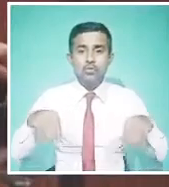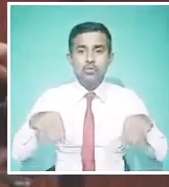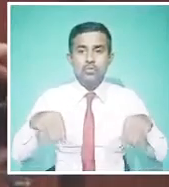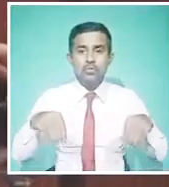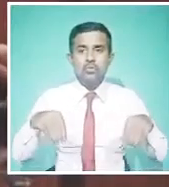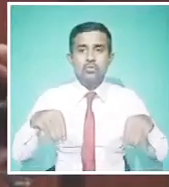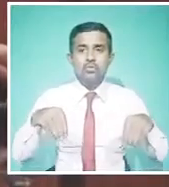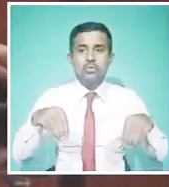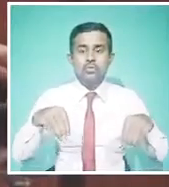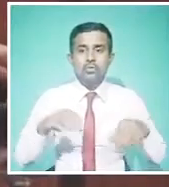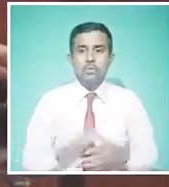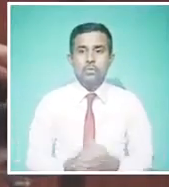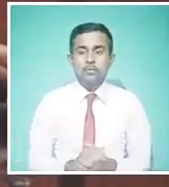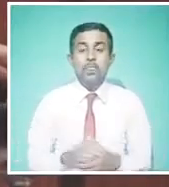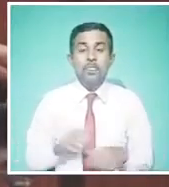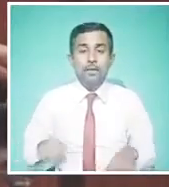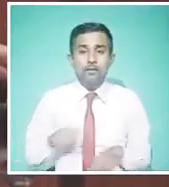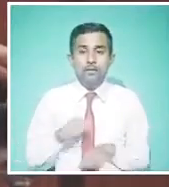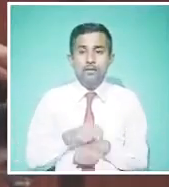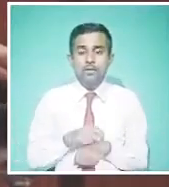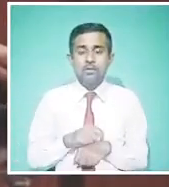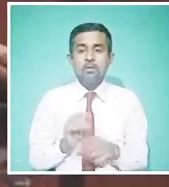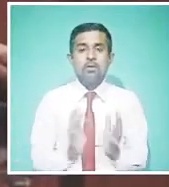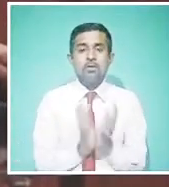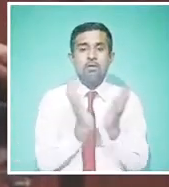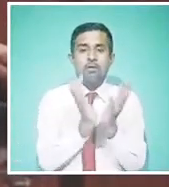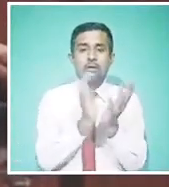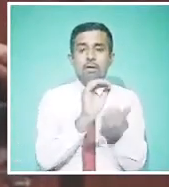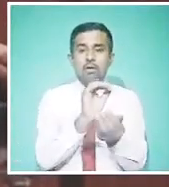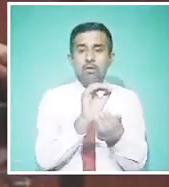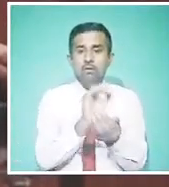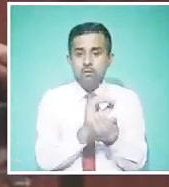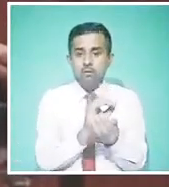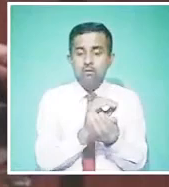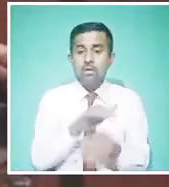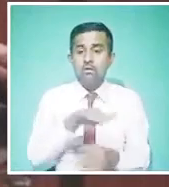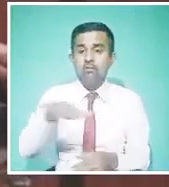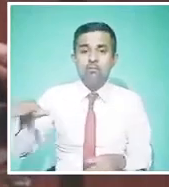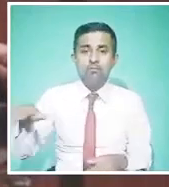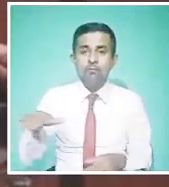காணியென அடையாளப்படுத்துகின்றார்கள். நான் சொல்ல வருவது என்னவென்று சொன்னால்,